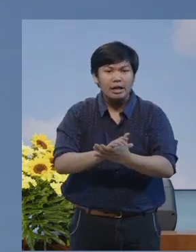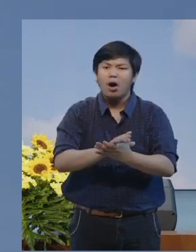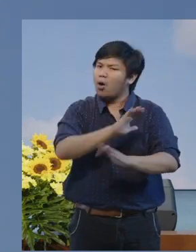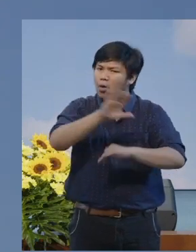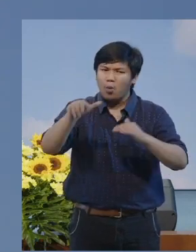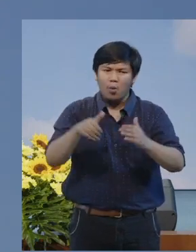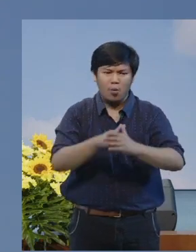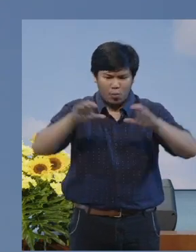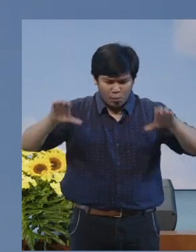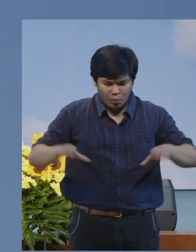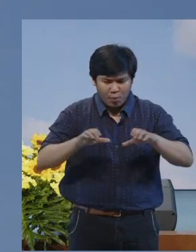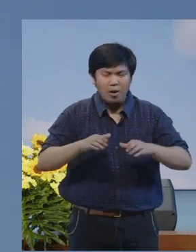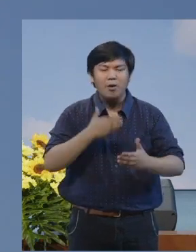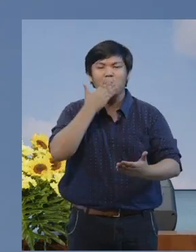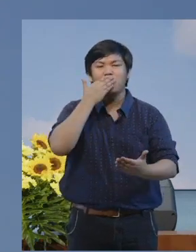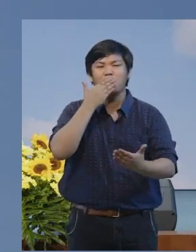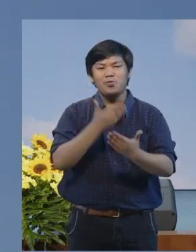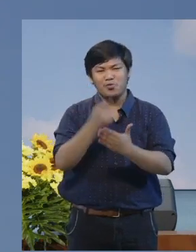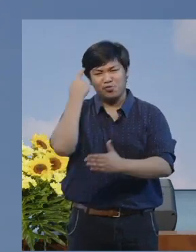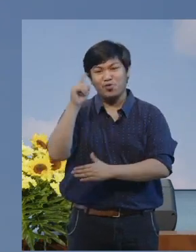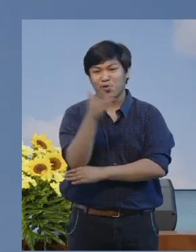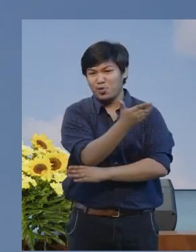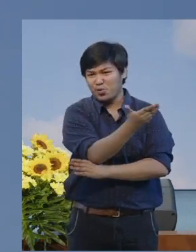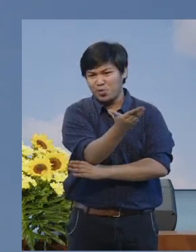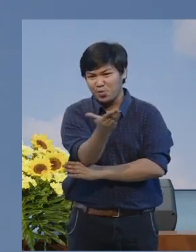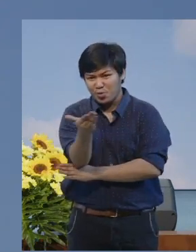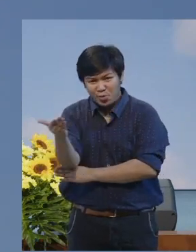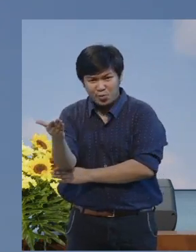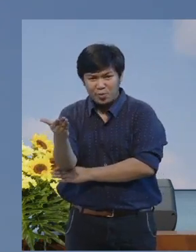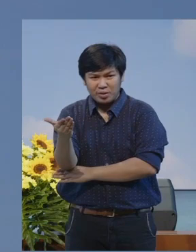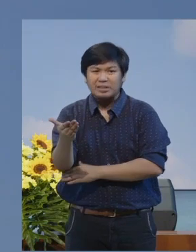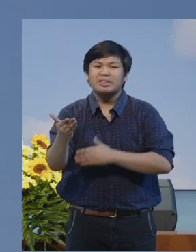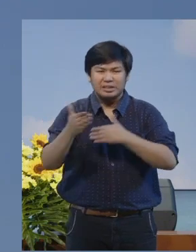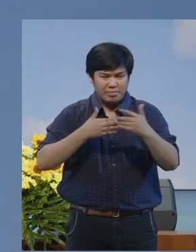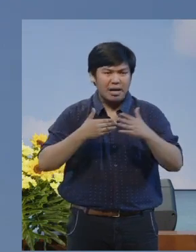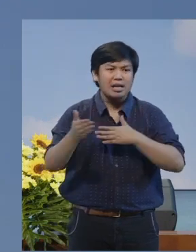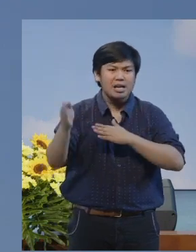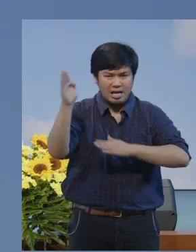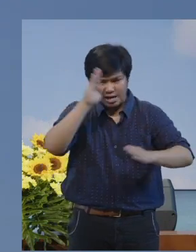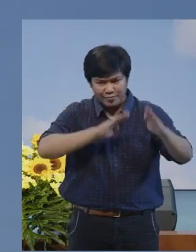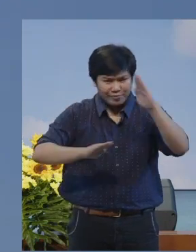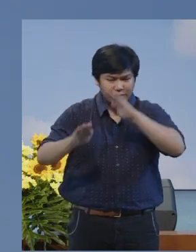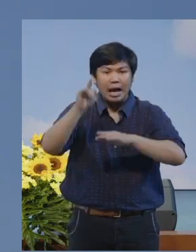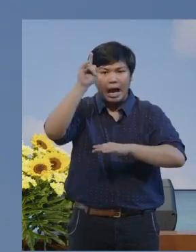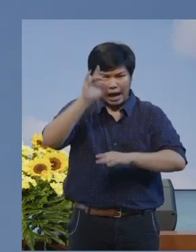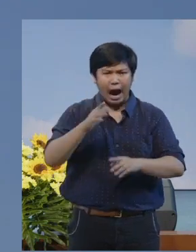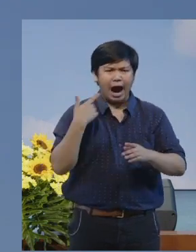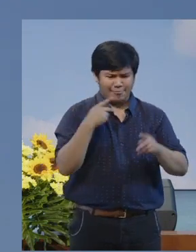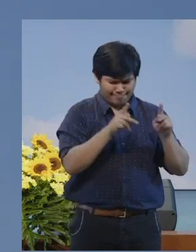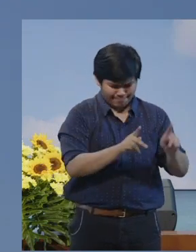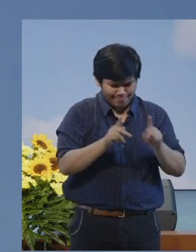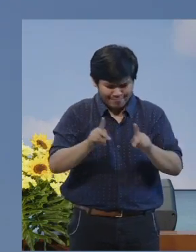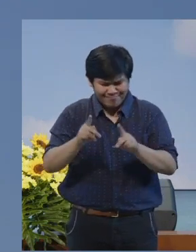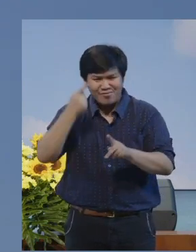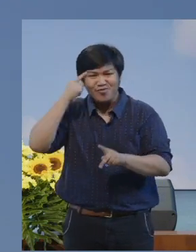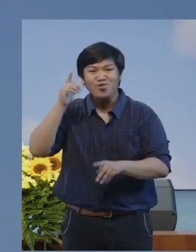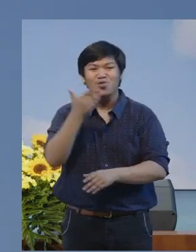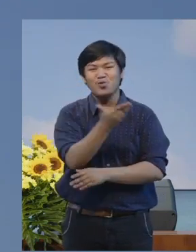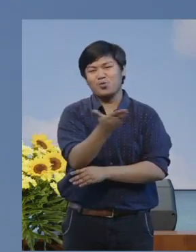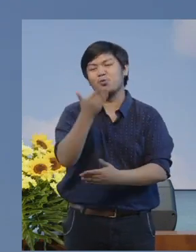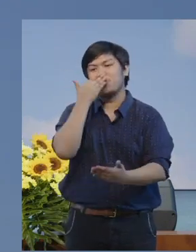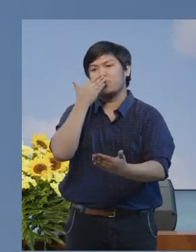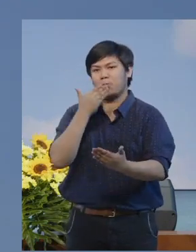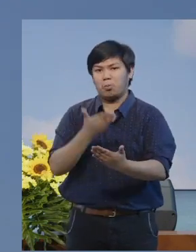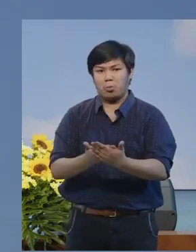work for good." Kahit yung masasamang bagay ay para sa ating kabutihan.